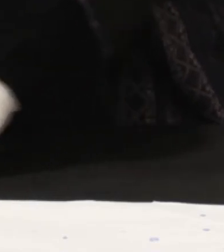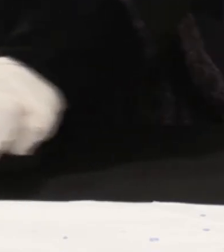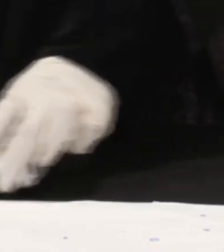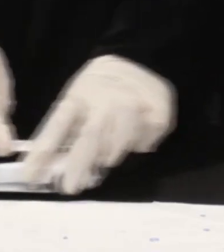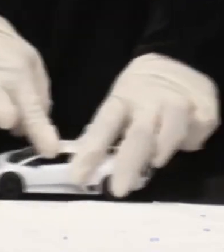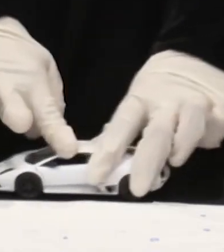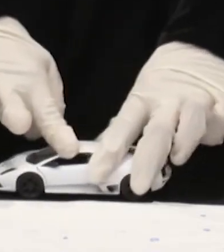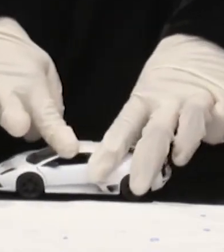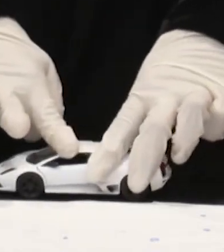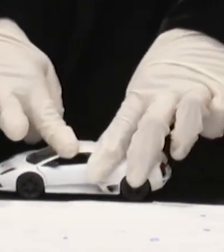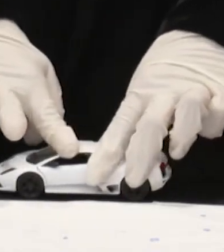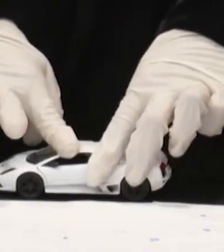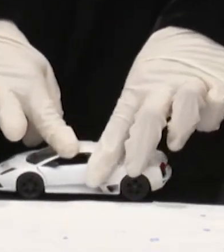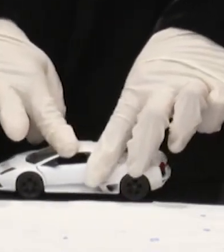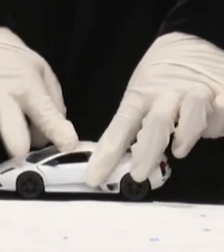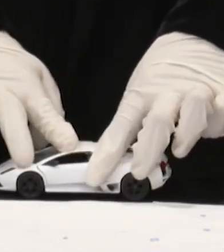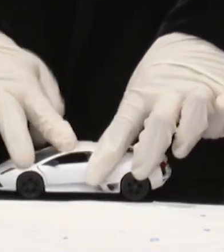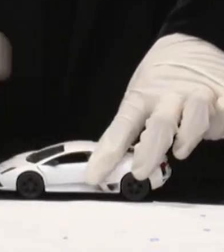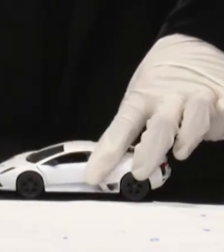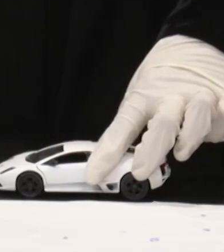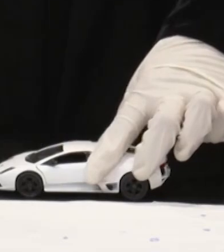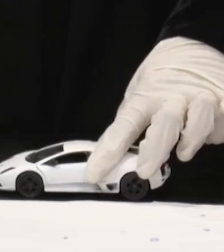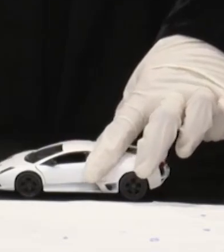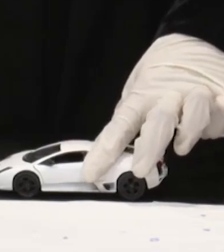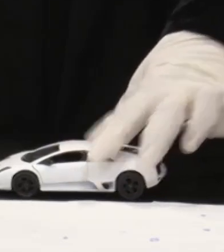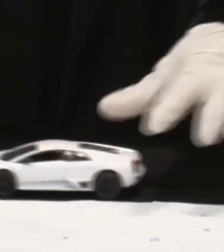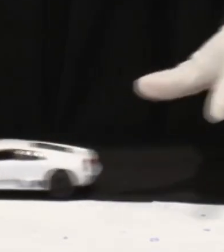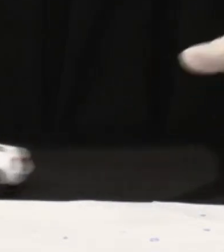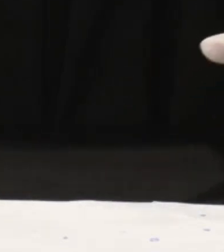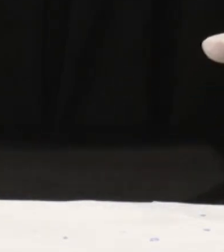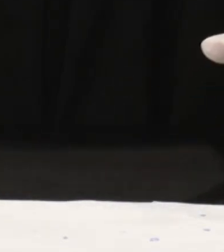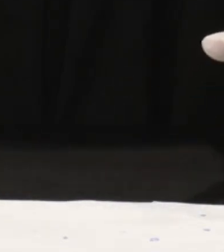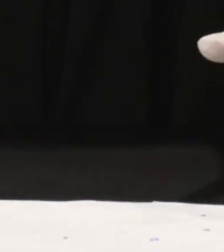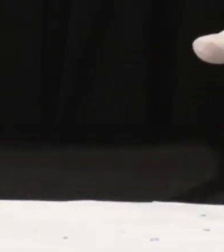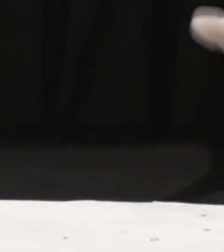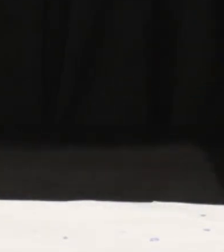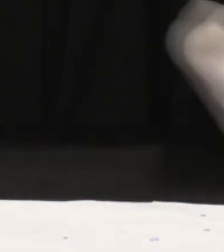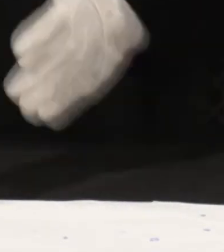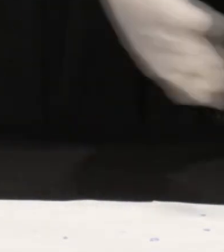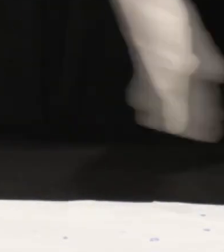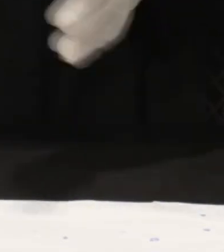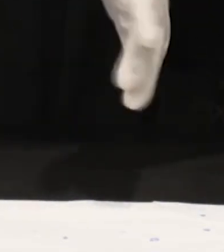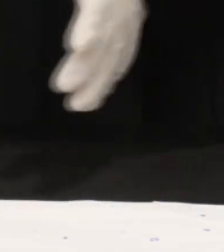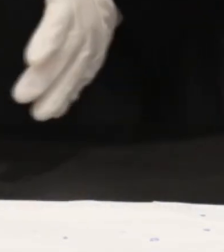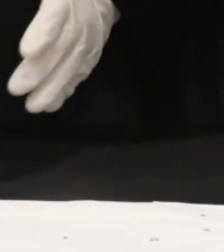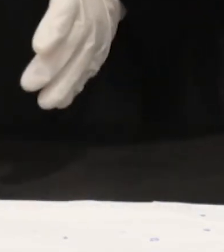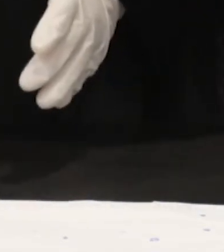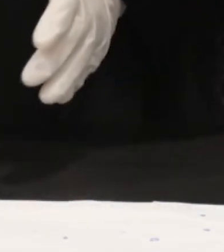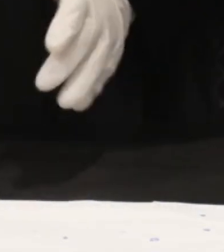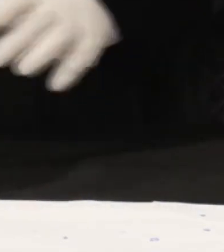بارجاعها بهذا الشكل ثم بعد ذلك عندما نفرتها ما الذي يحصل ستستمر او ستتحرك